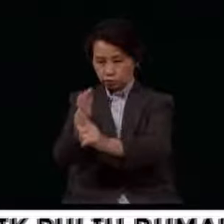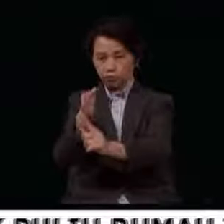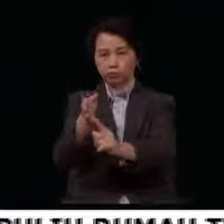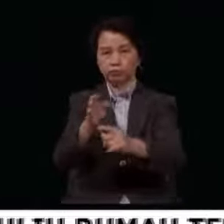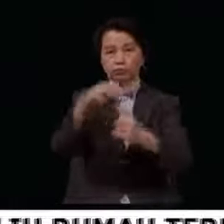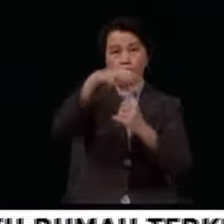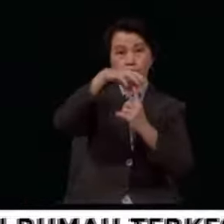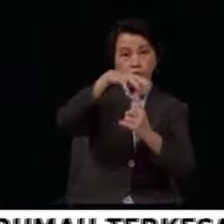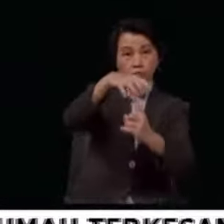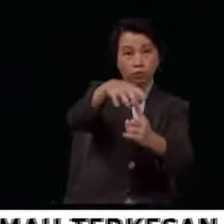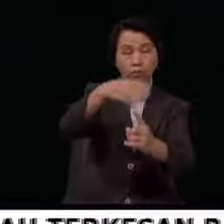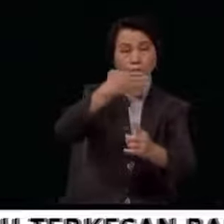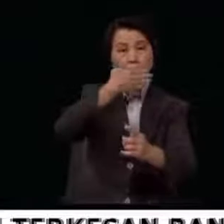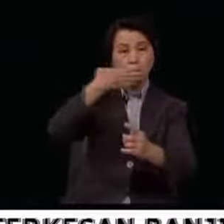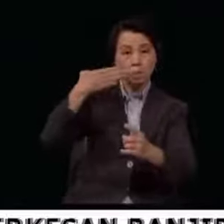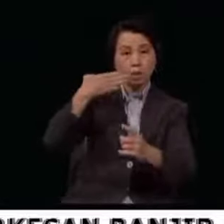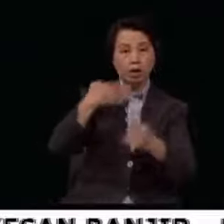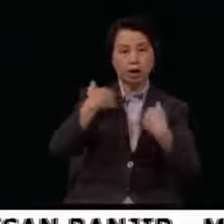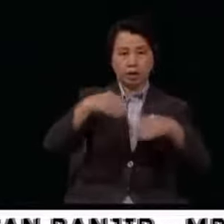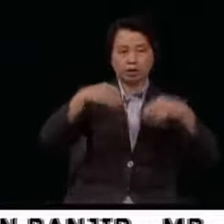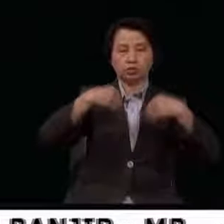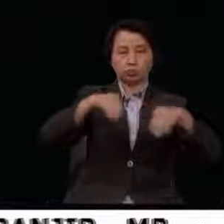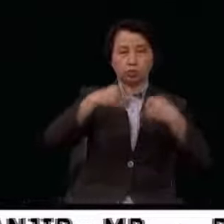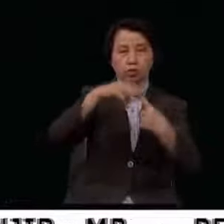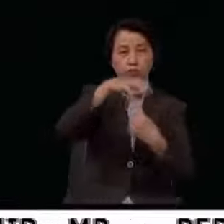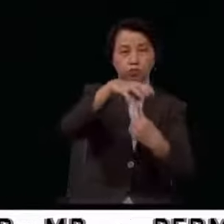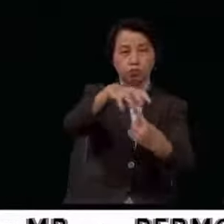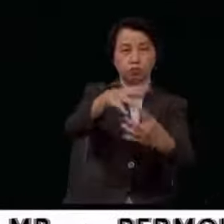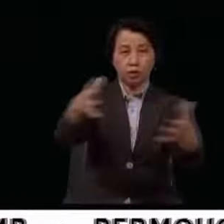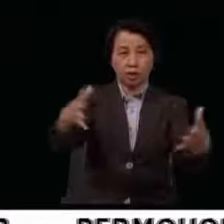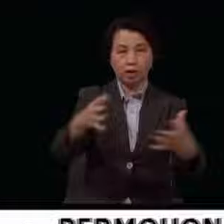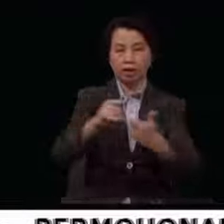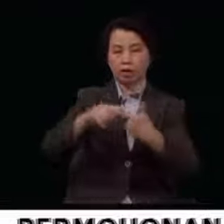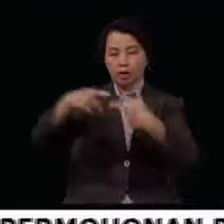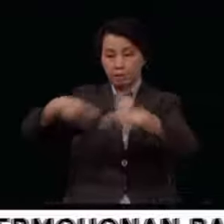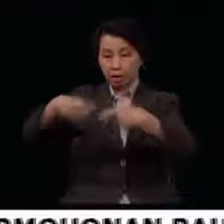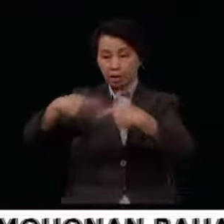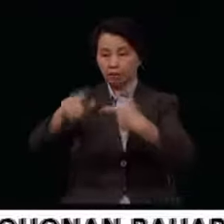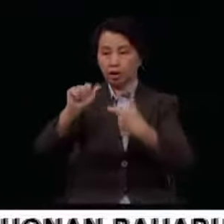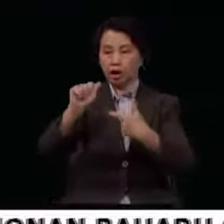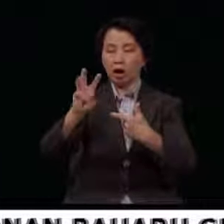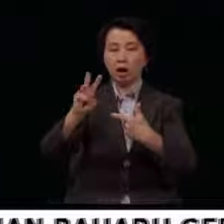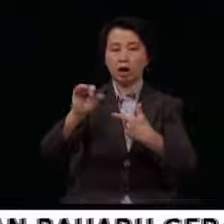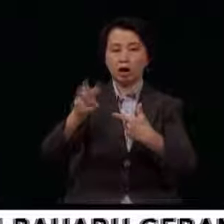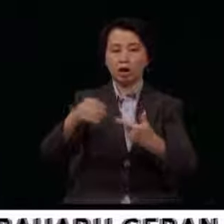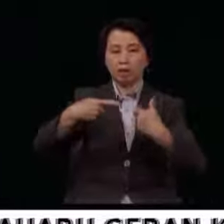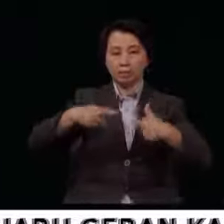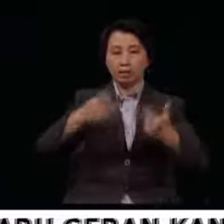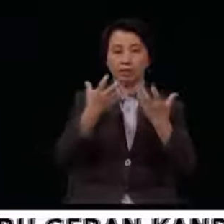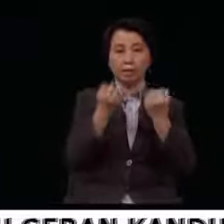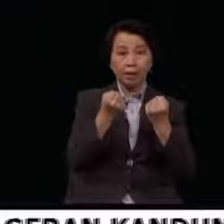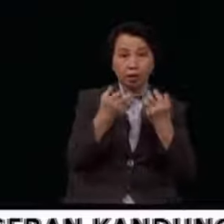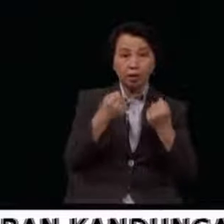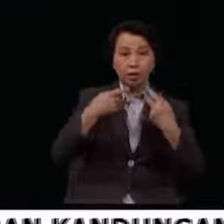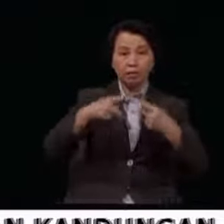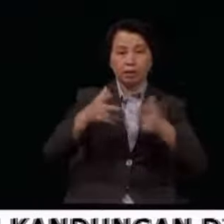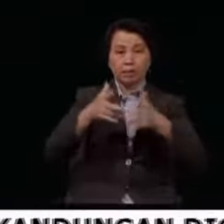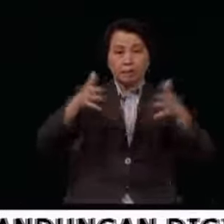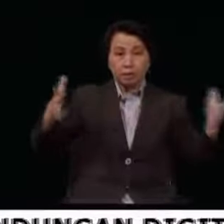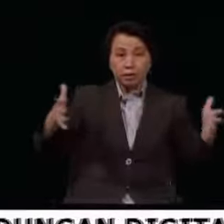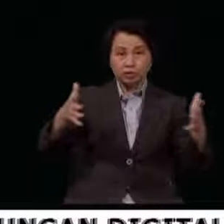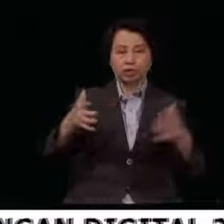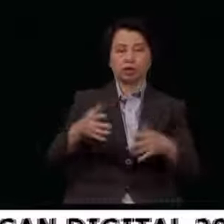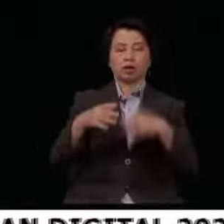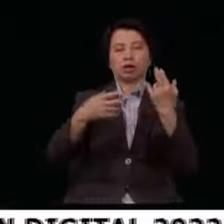sebagainya jadi fokus pemantauan ini adalah kepada bekalan barangan hingga itu